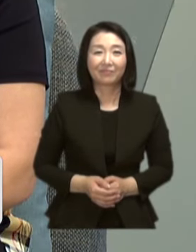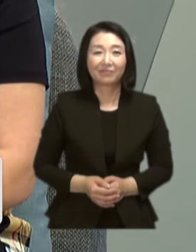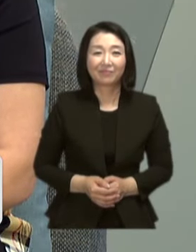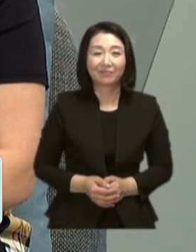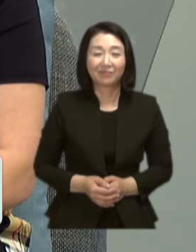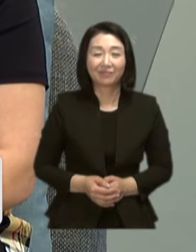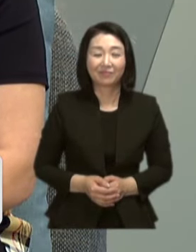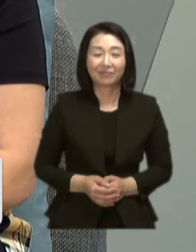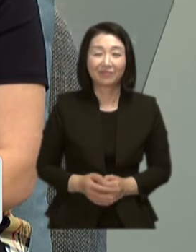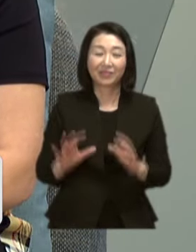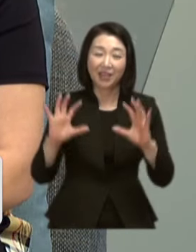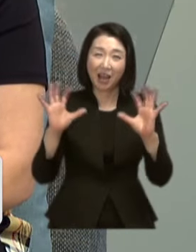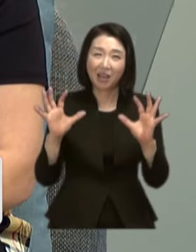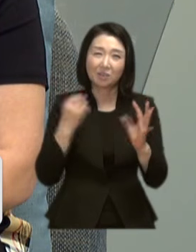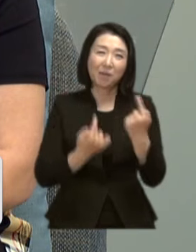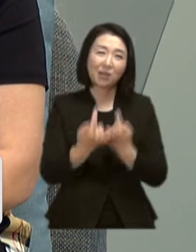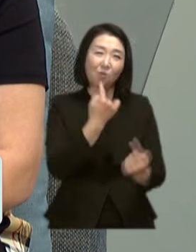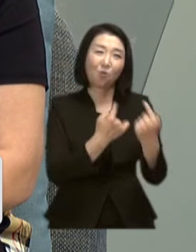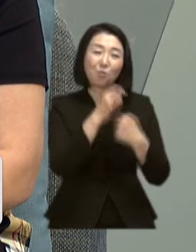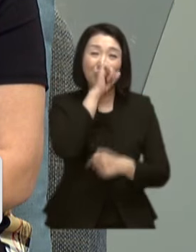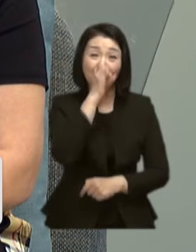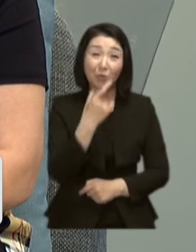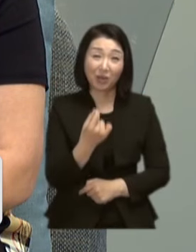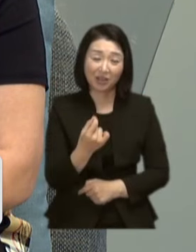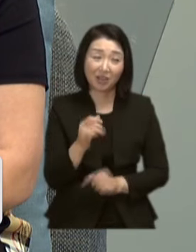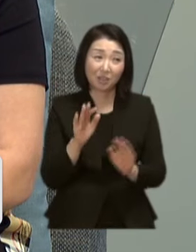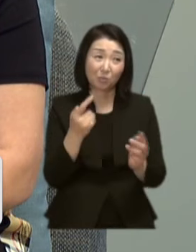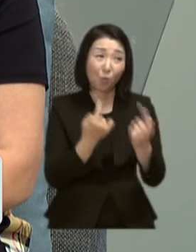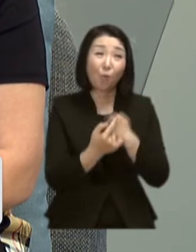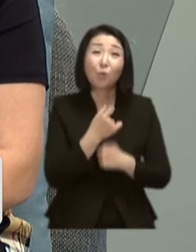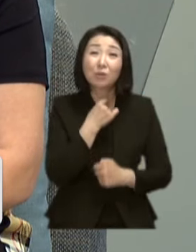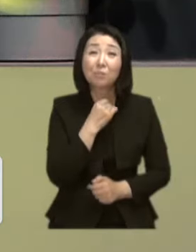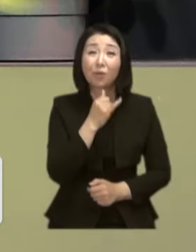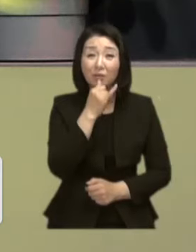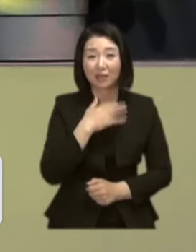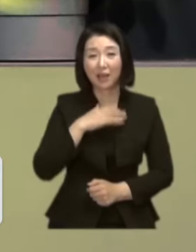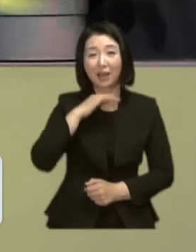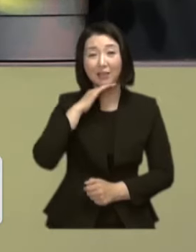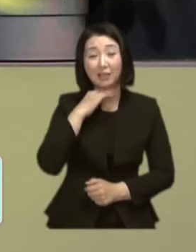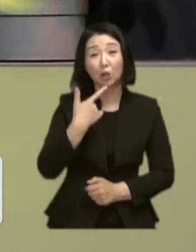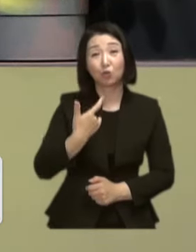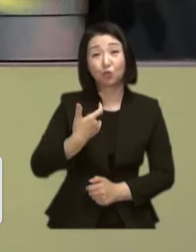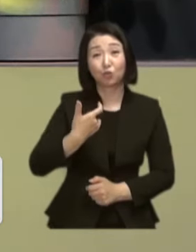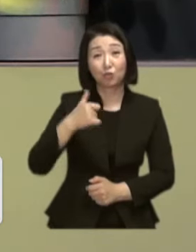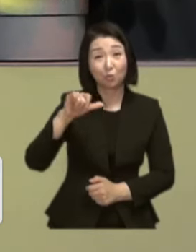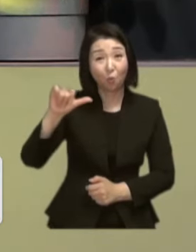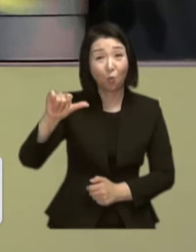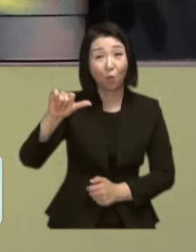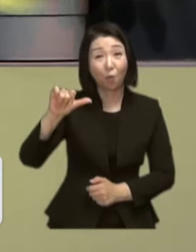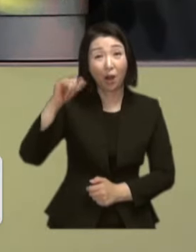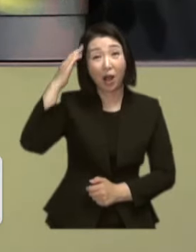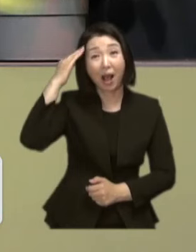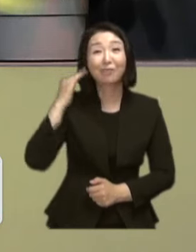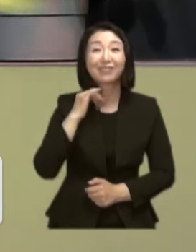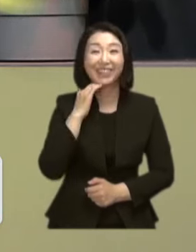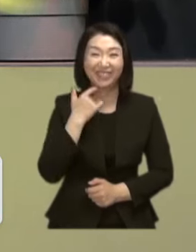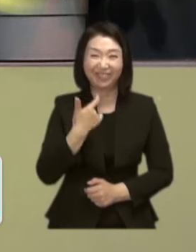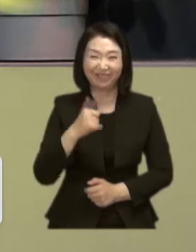많은 아이들이 왔으면 좋겠어요. 네. 지금도 오고 싶어하는 아이들. 제가 나이가 지금 65인데 한국